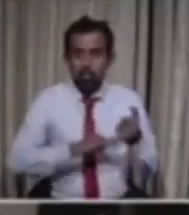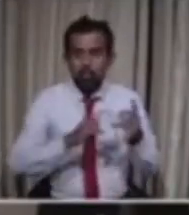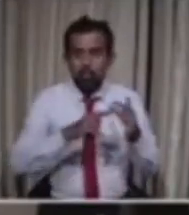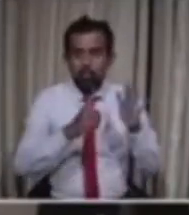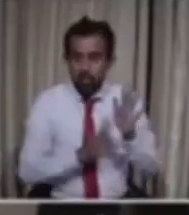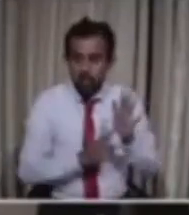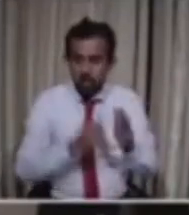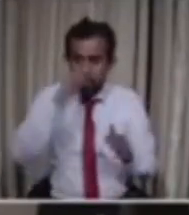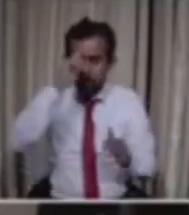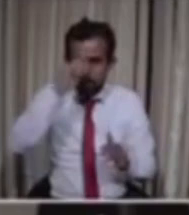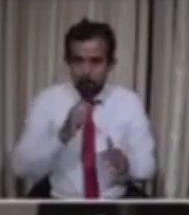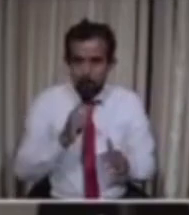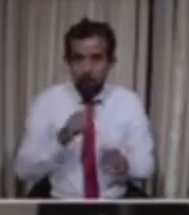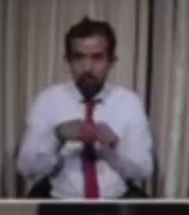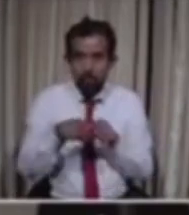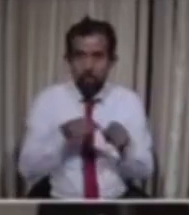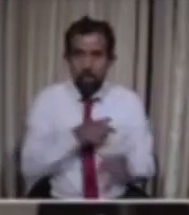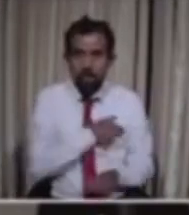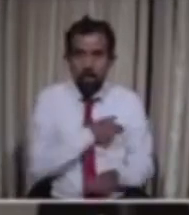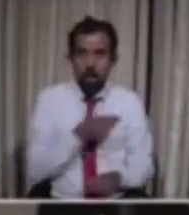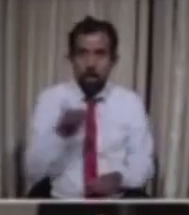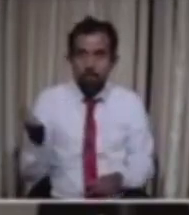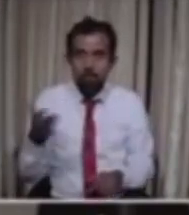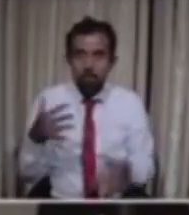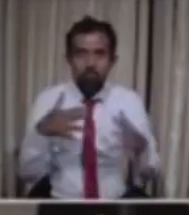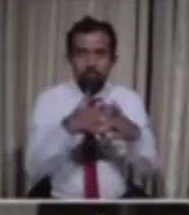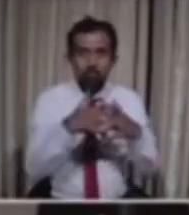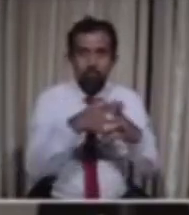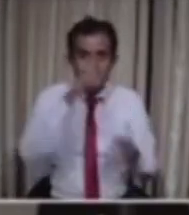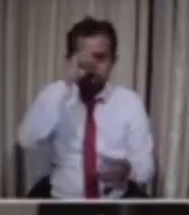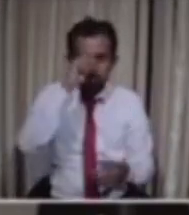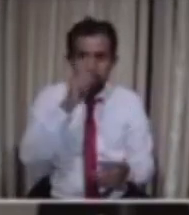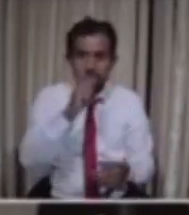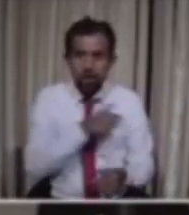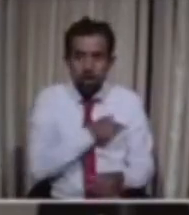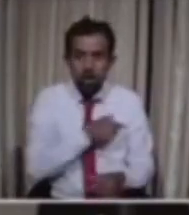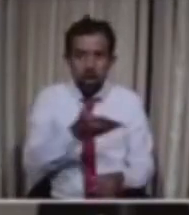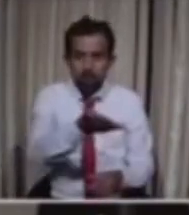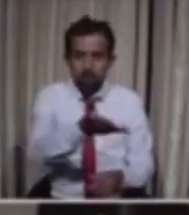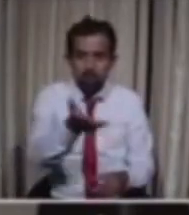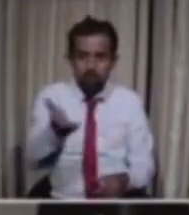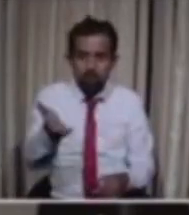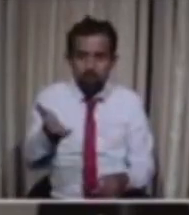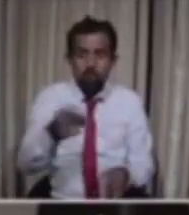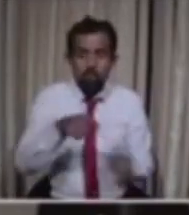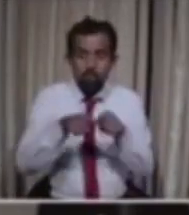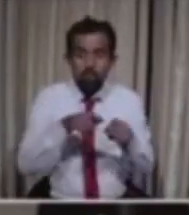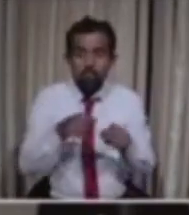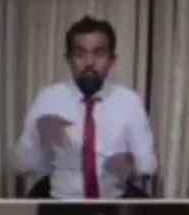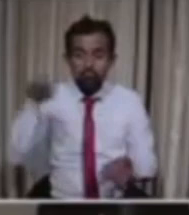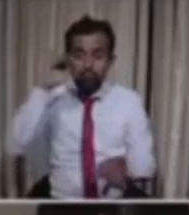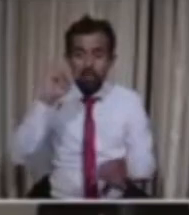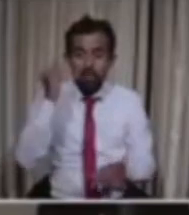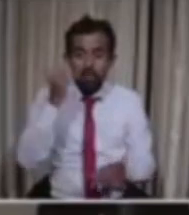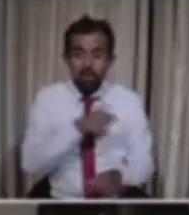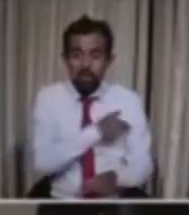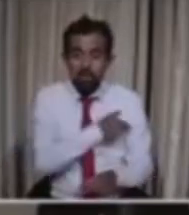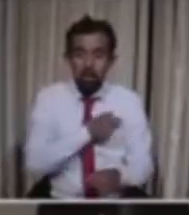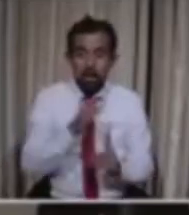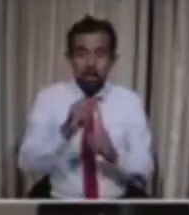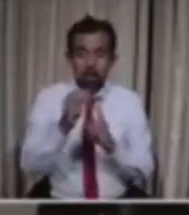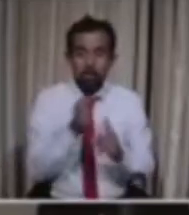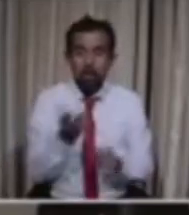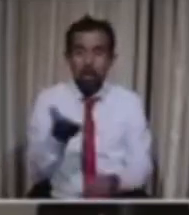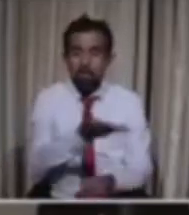விஜய மதிப்புக்குரிய விஜய ராஜபக்ஷ அவர்கள் விஜயதாச ராஜபக்ஷ அவர்கள் இருக்கிறார்கள். இப்படி பல மூத்தவர்கள் இங்கே இருக்கிறார்கள். நாங்கள் உங்களுடன் பொறுப்புணர்வுடன்